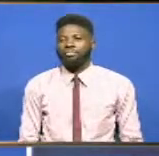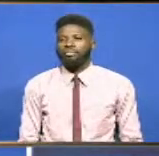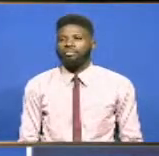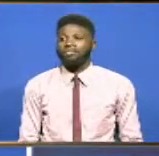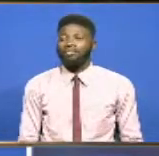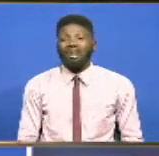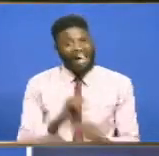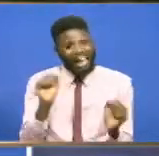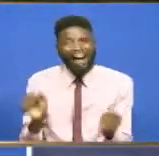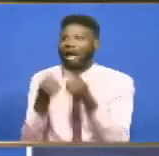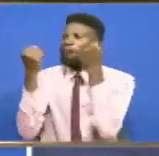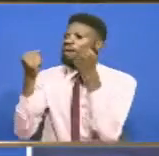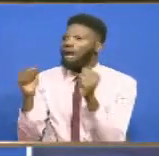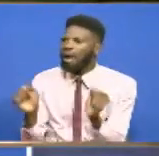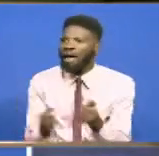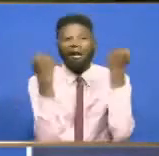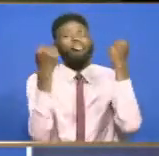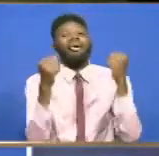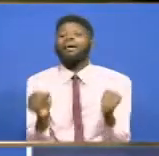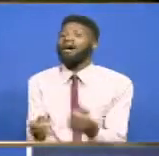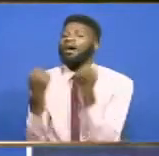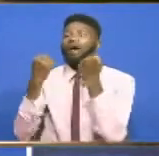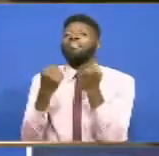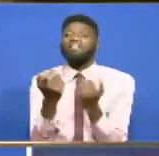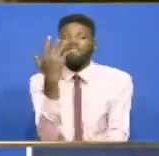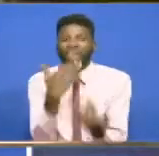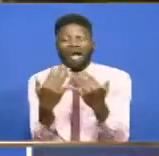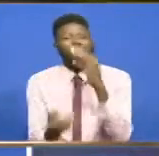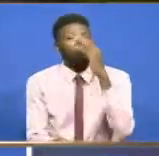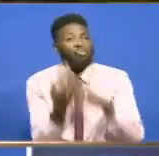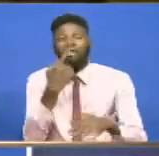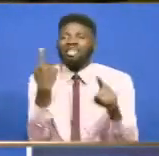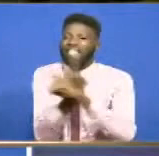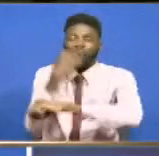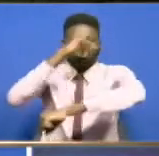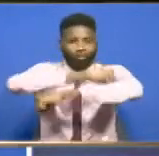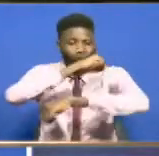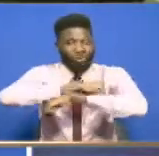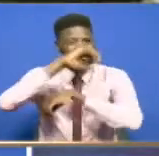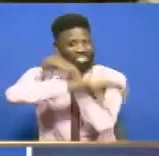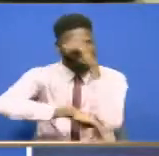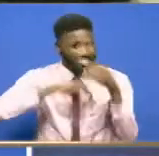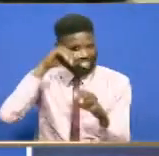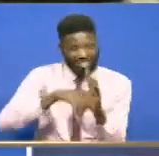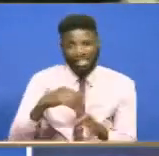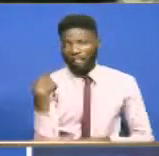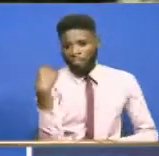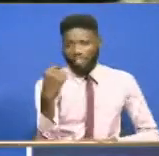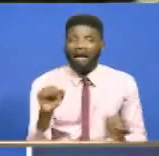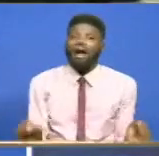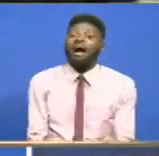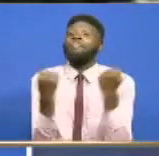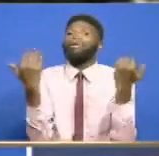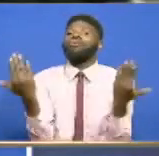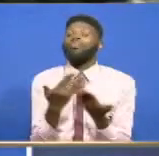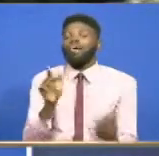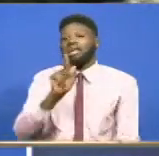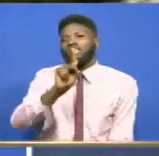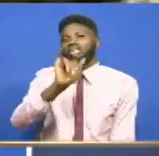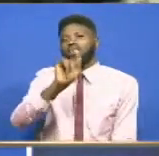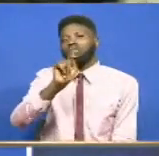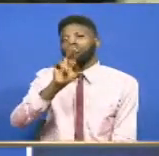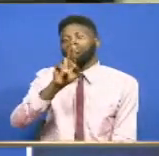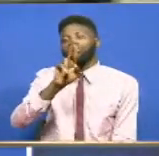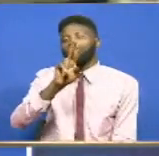Visa kadhaa vya moto vimeshuhudiwa katika shule mbalimbali humu nchini, cha hivi karibuni kikiwa katika shule ya upili ya Kituru katika kaunti